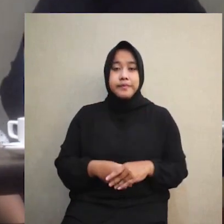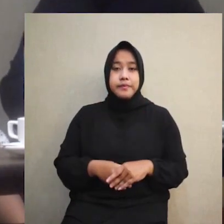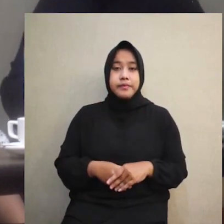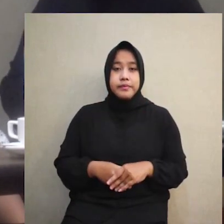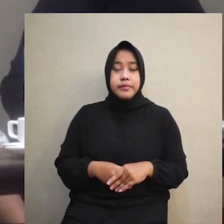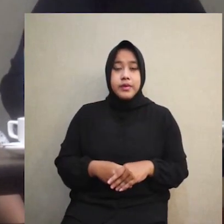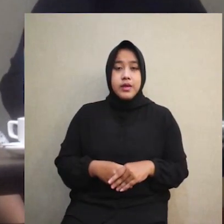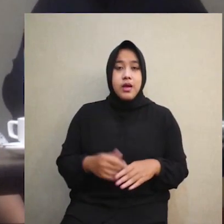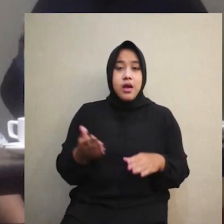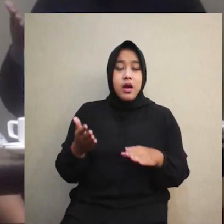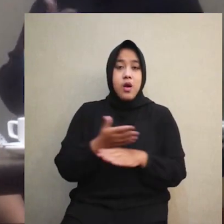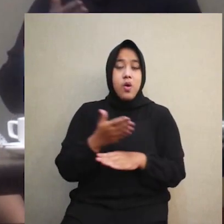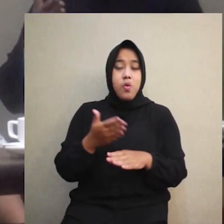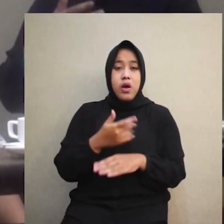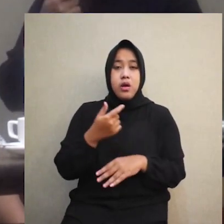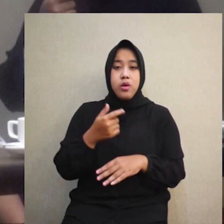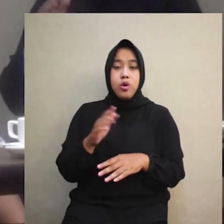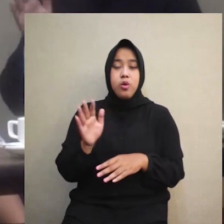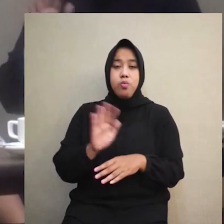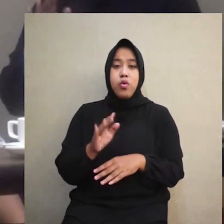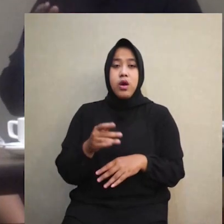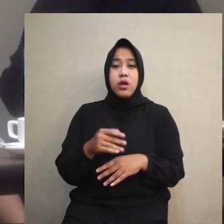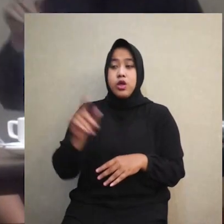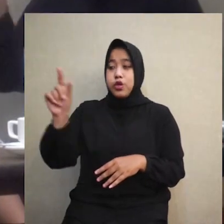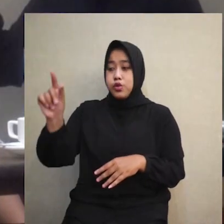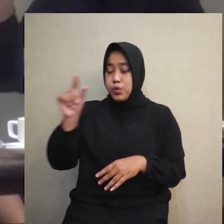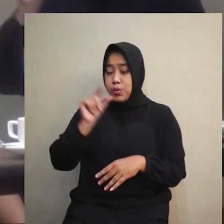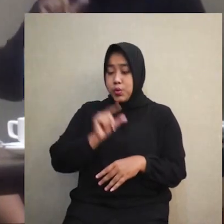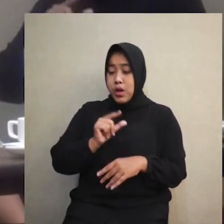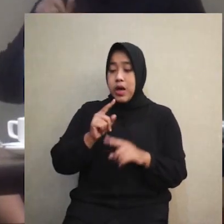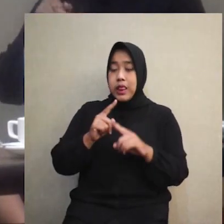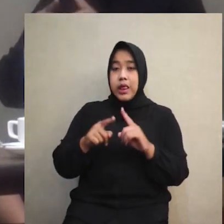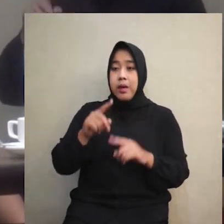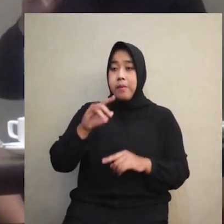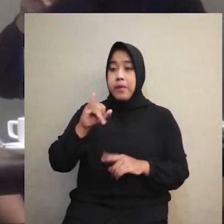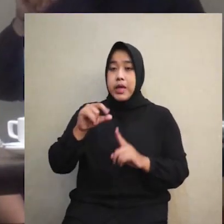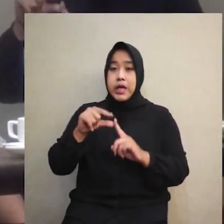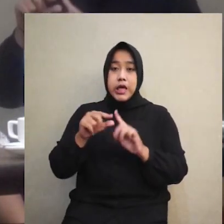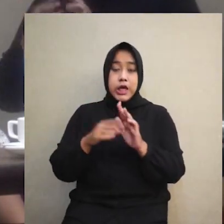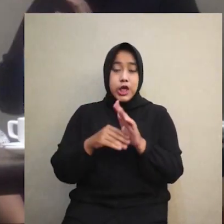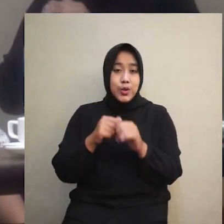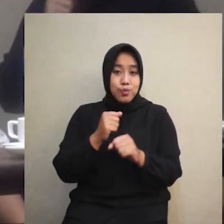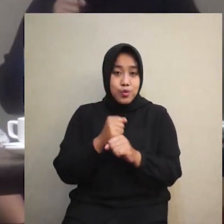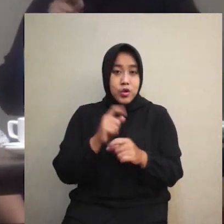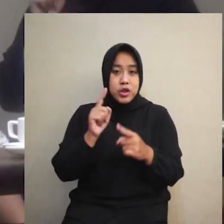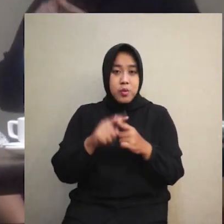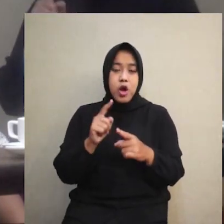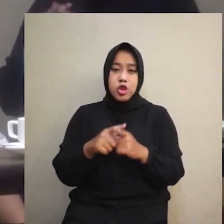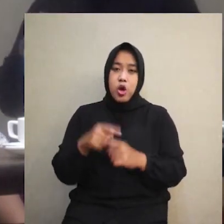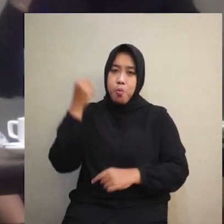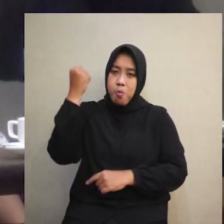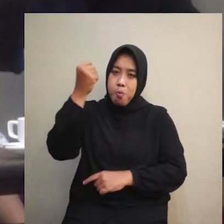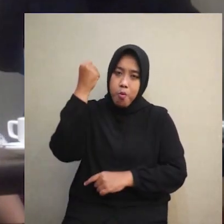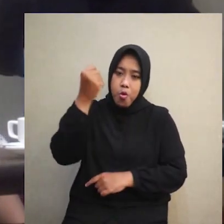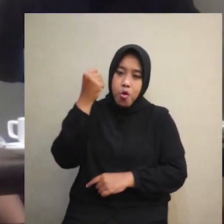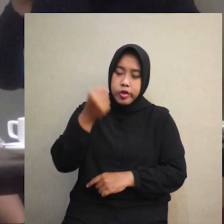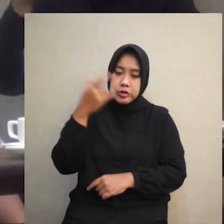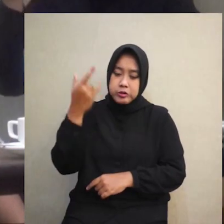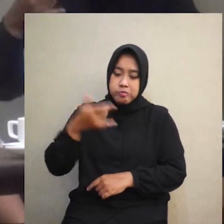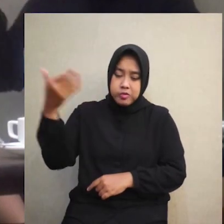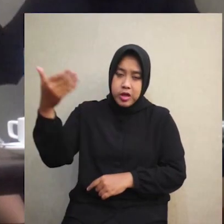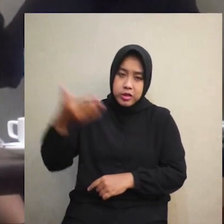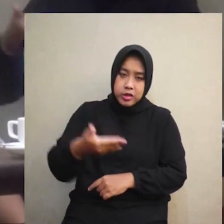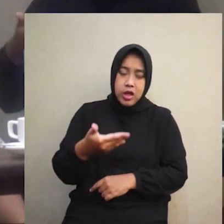awalnya itu bukan Kita diundang tapi Mbak Ipung dan teman-teman yang ngotot datang dengan konsep